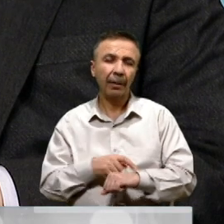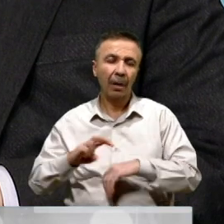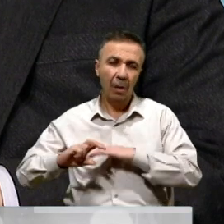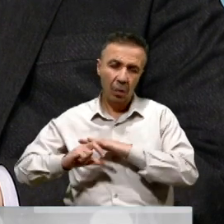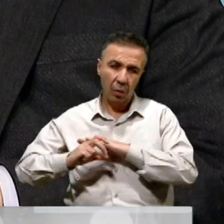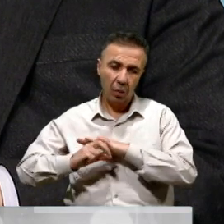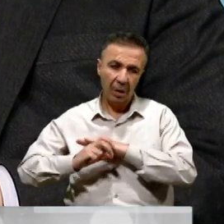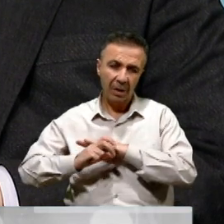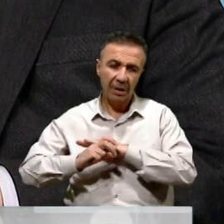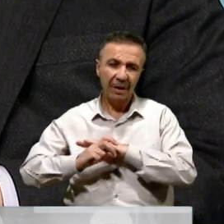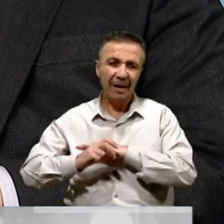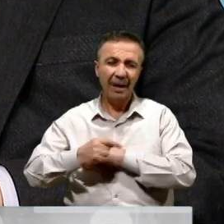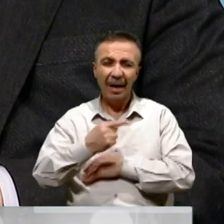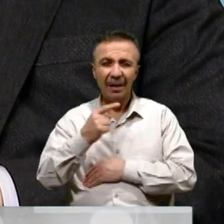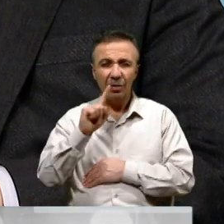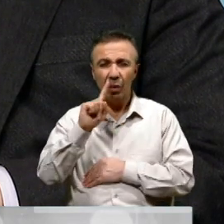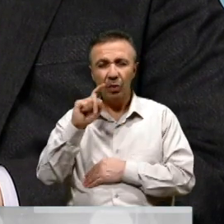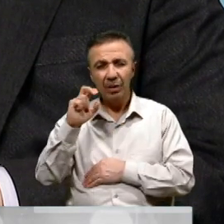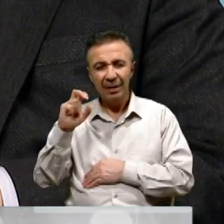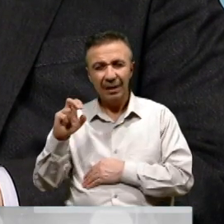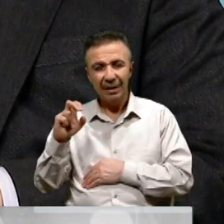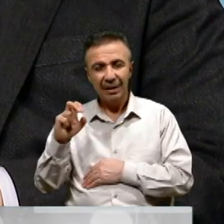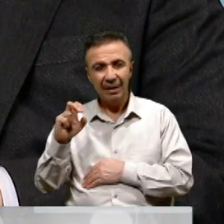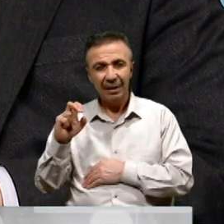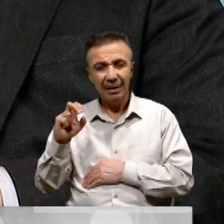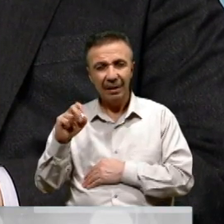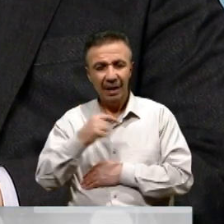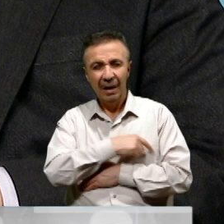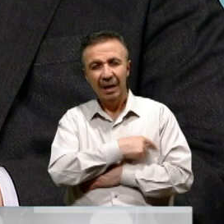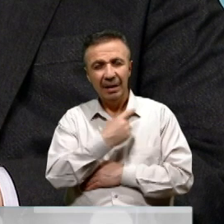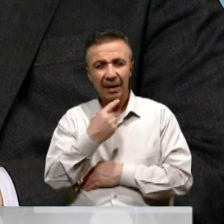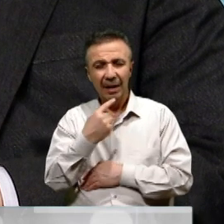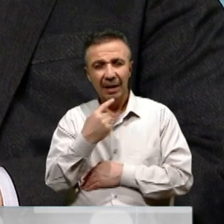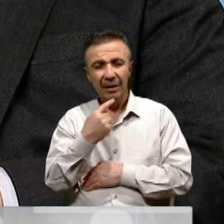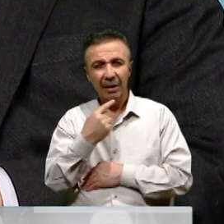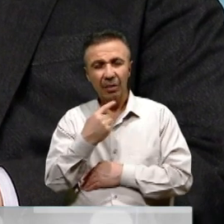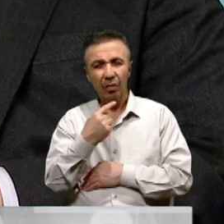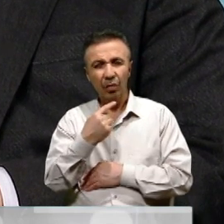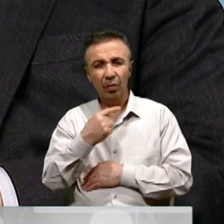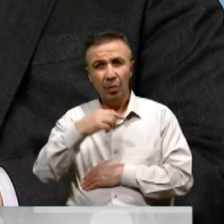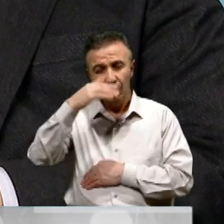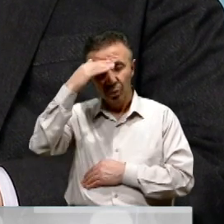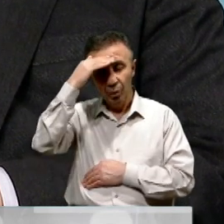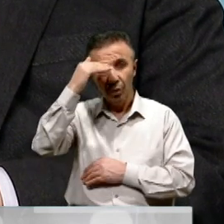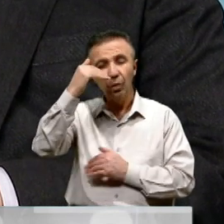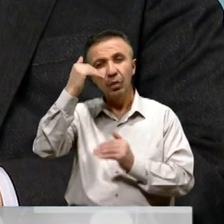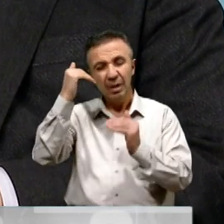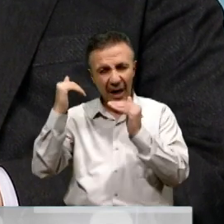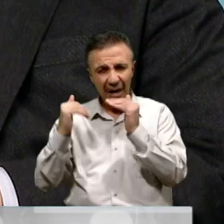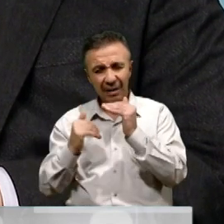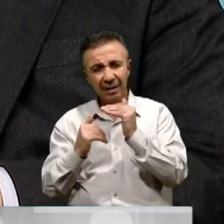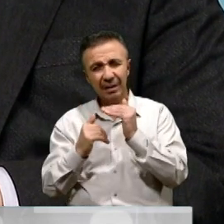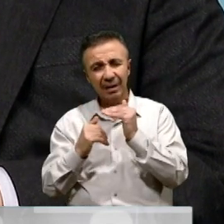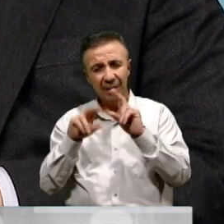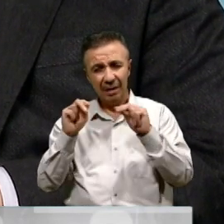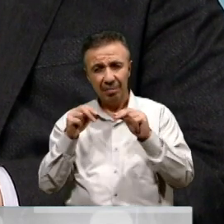güneşin -18 derece ufkun altında olduğu astronomik tan diye ifade ediliyor.